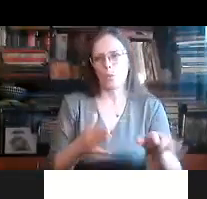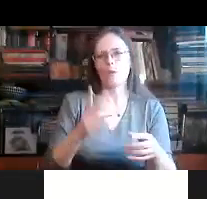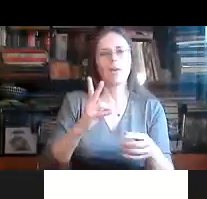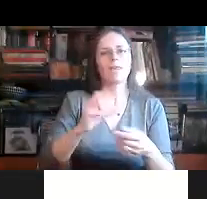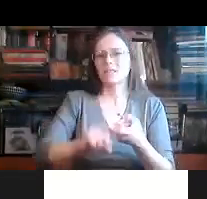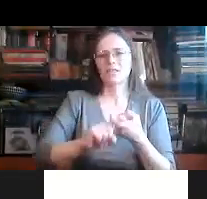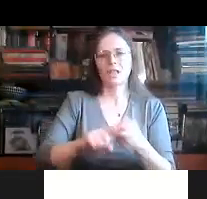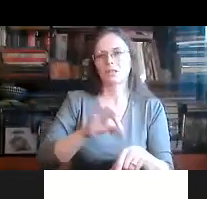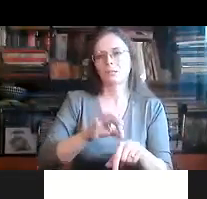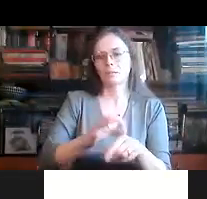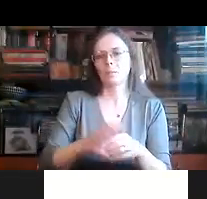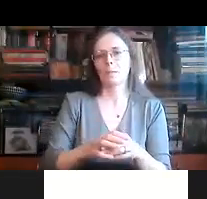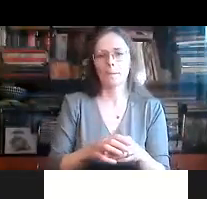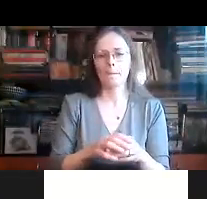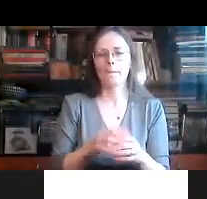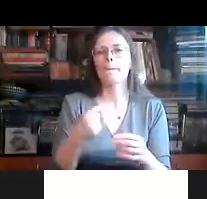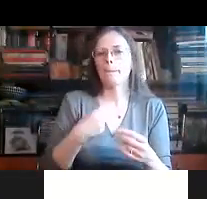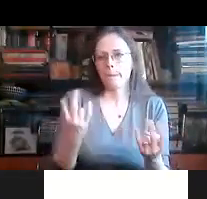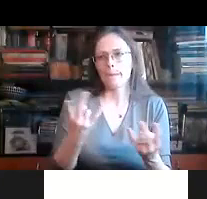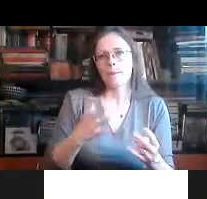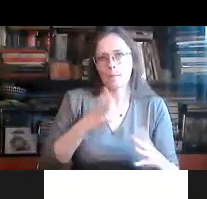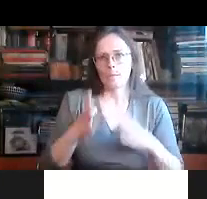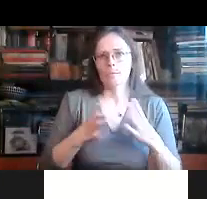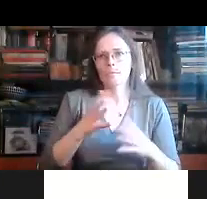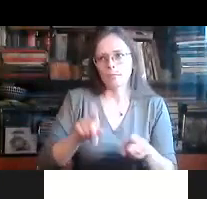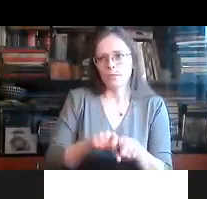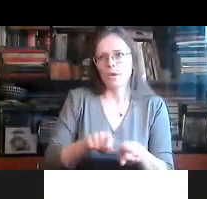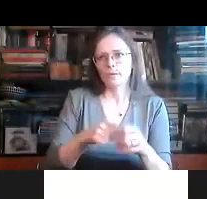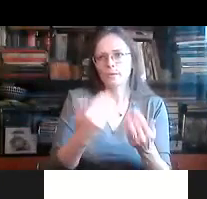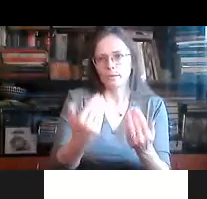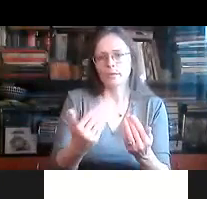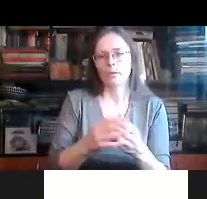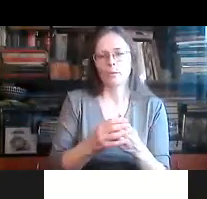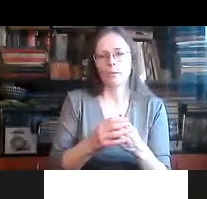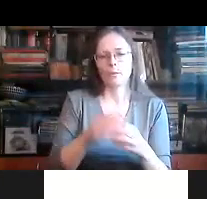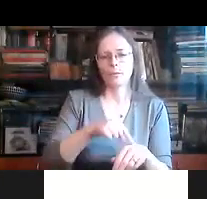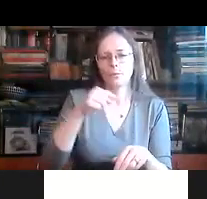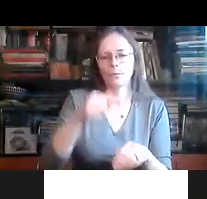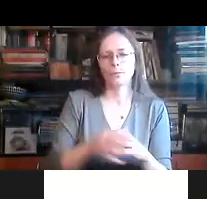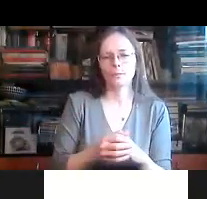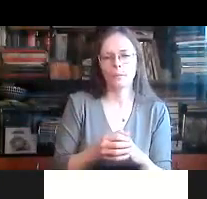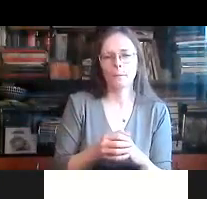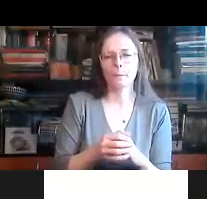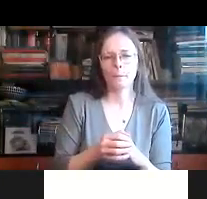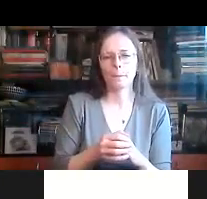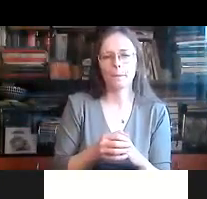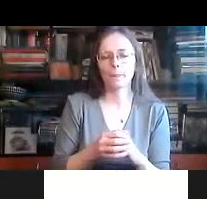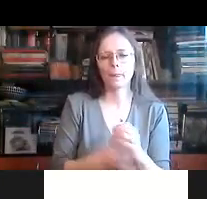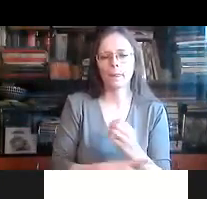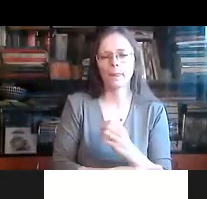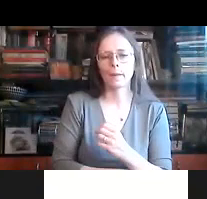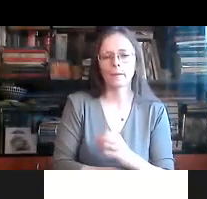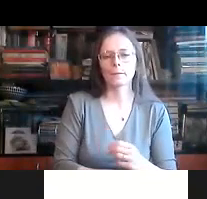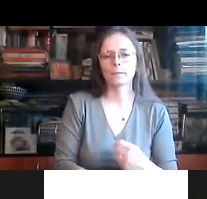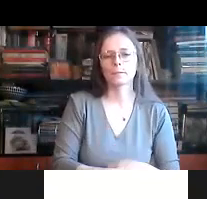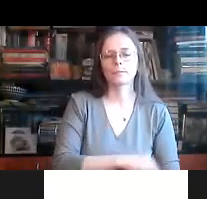как бы вот обо всем этом тоже думать и что-то такое вот говорить. Спасибо. Спасибо, Андрей.